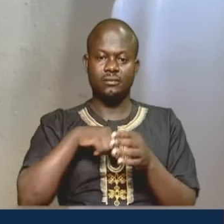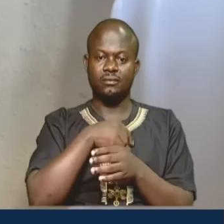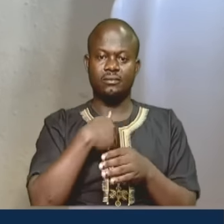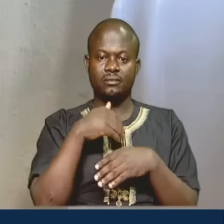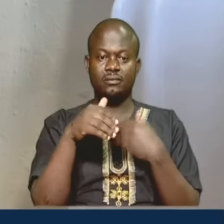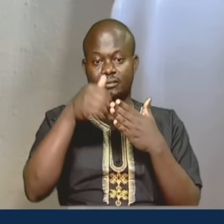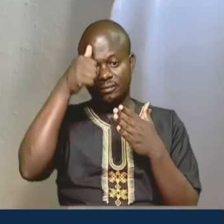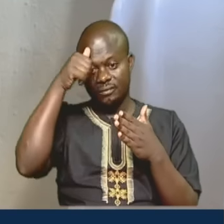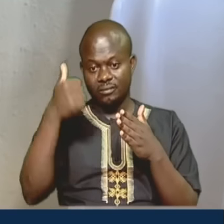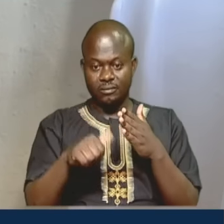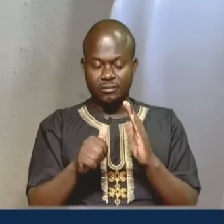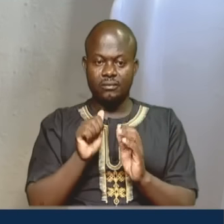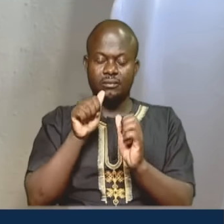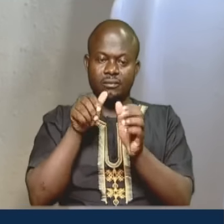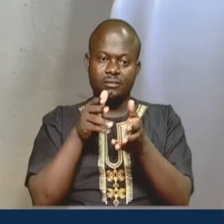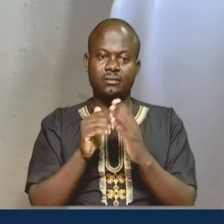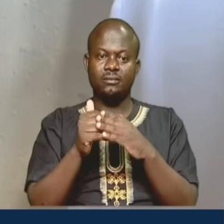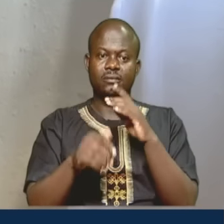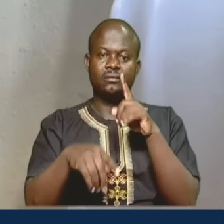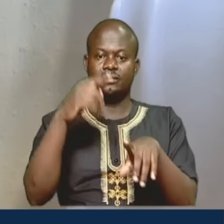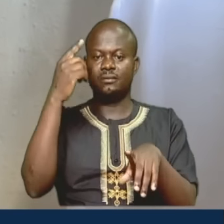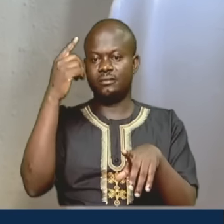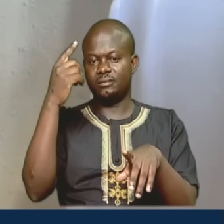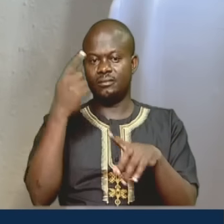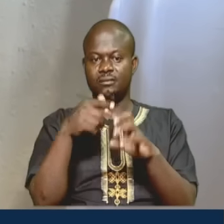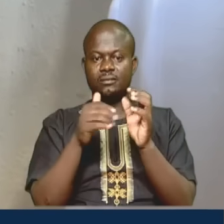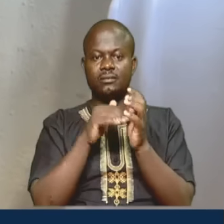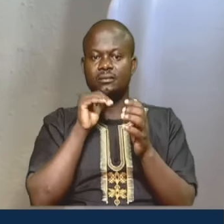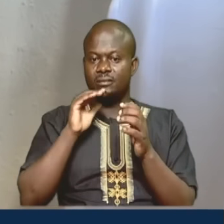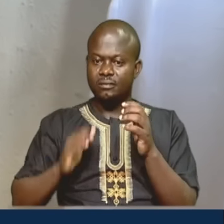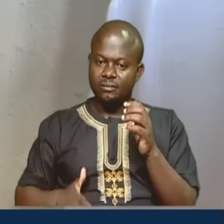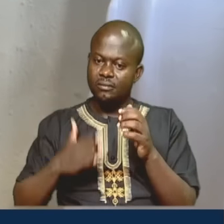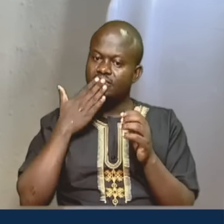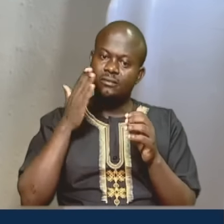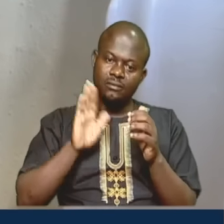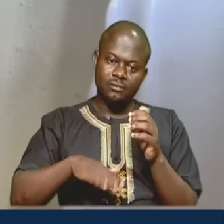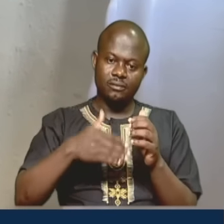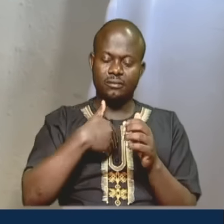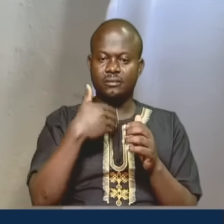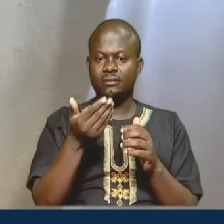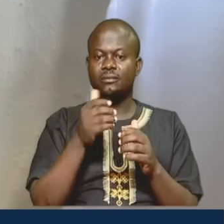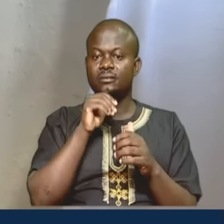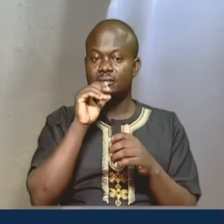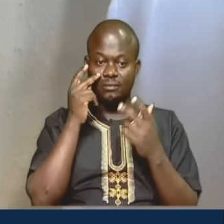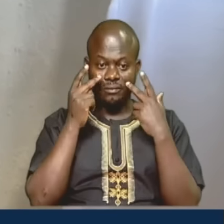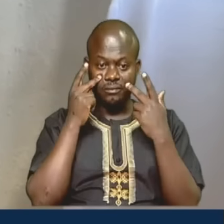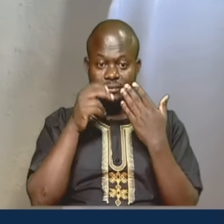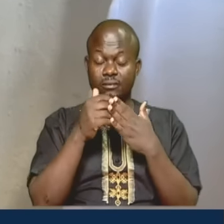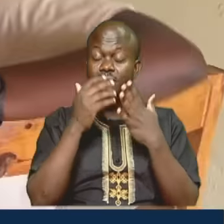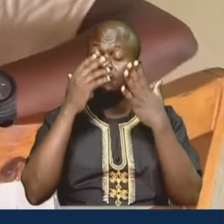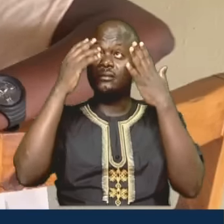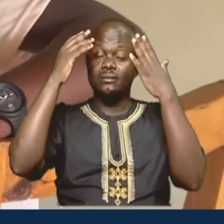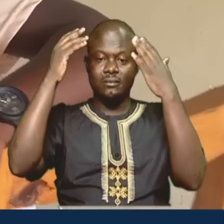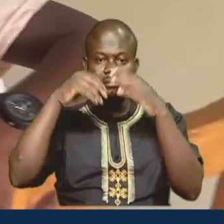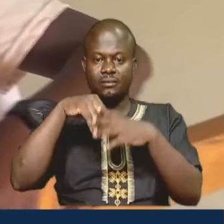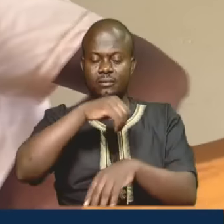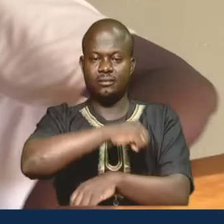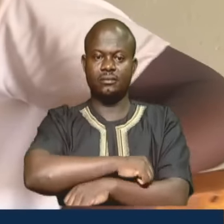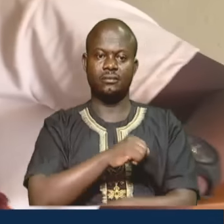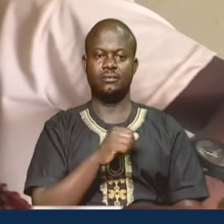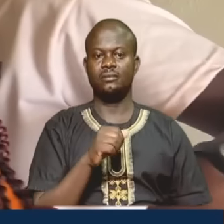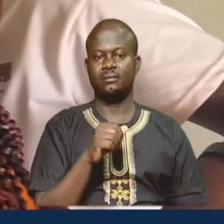b'abahanga barakurikira kandi baratsinda nta myitwarire mibi bagira ntabwo ubona bihebye mu ishuri